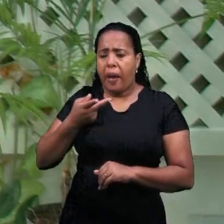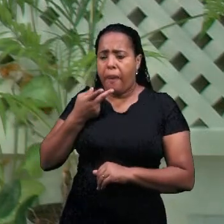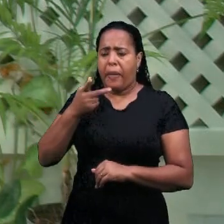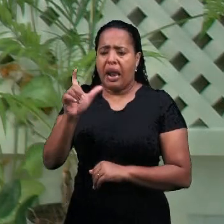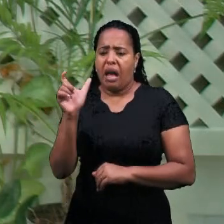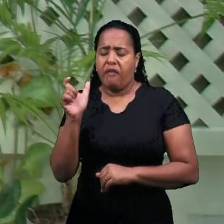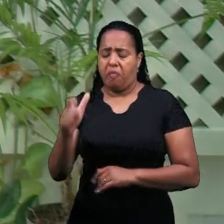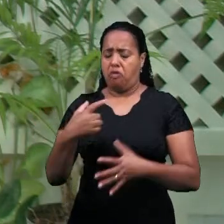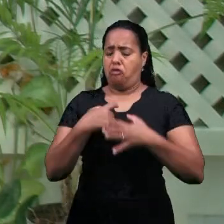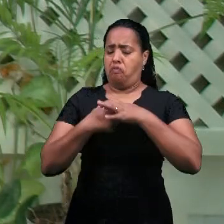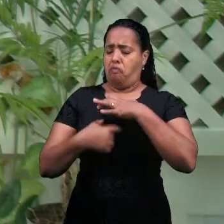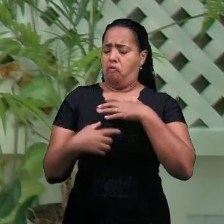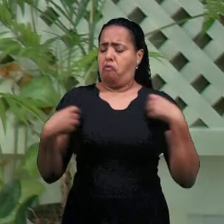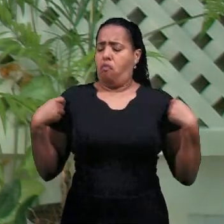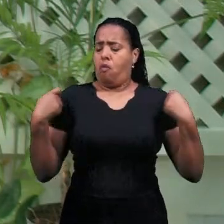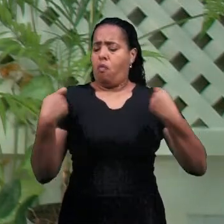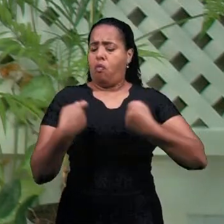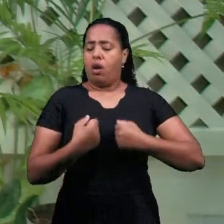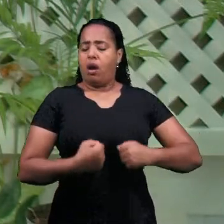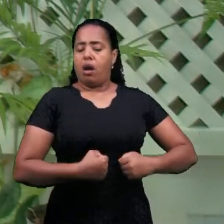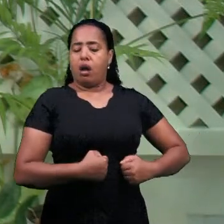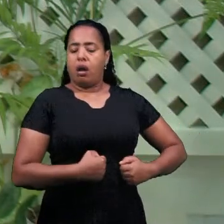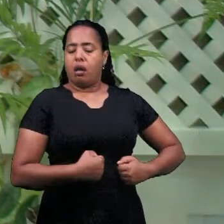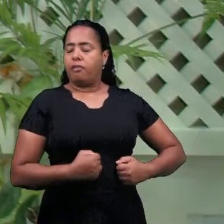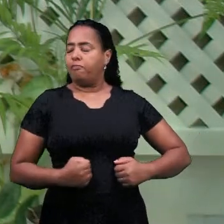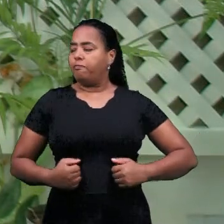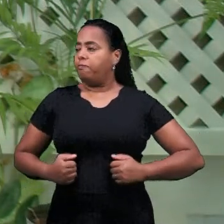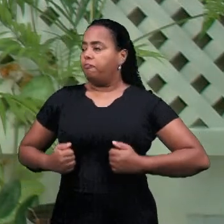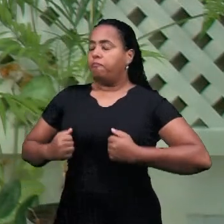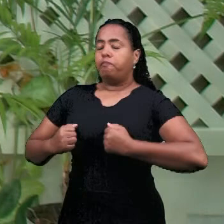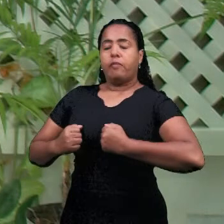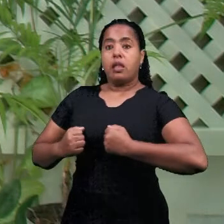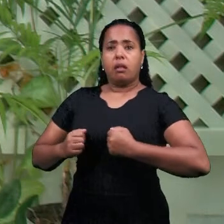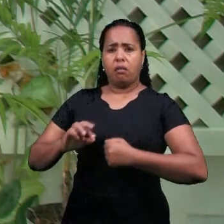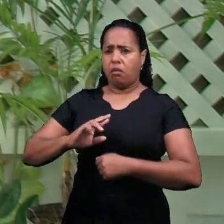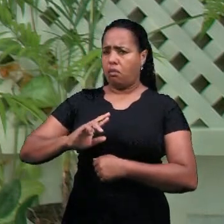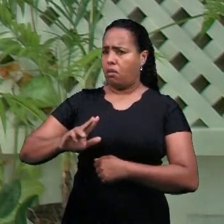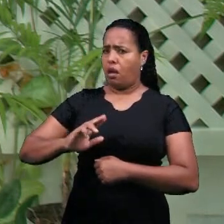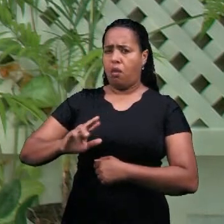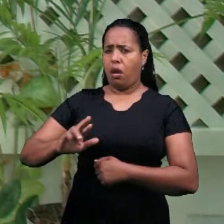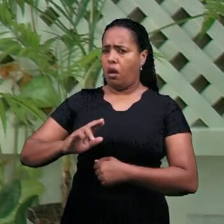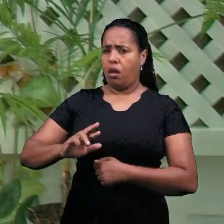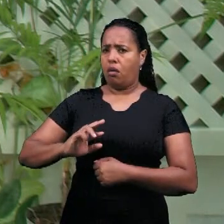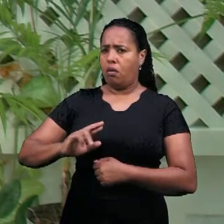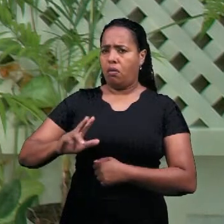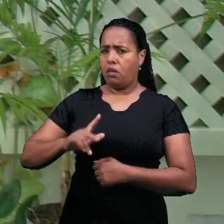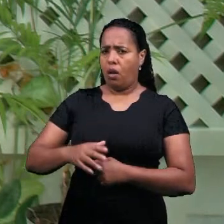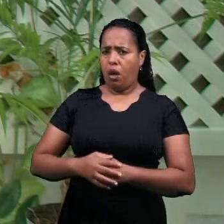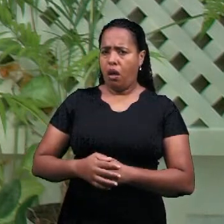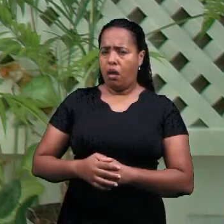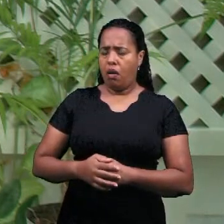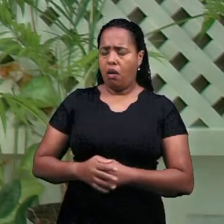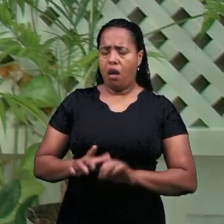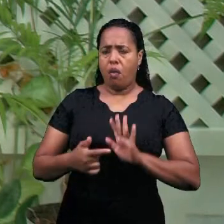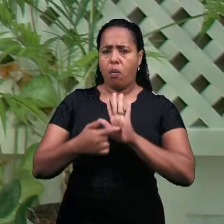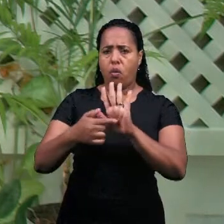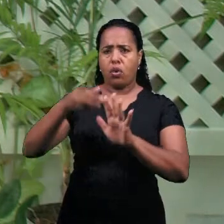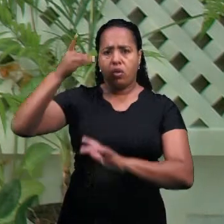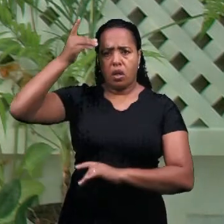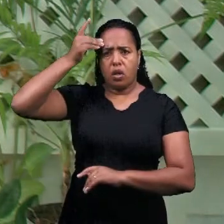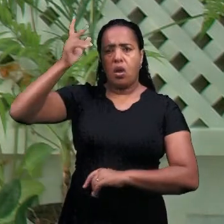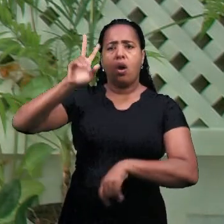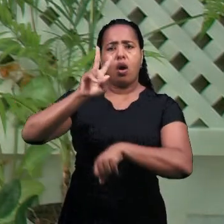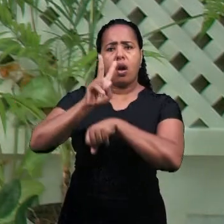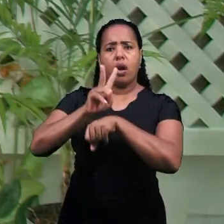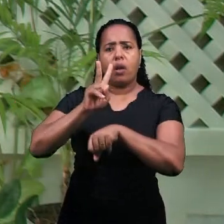chair, en disant des jolis mots, en faisant des gesticulations. Non, faire prêtre le